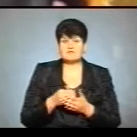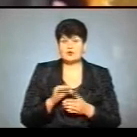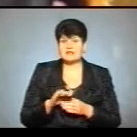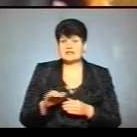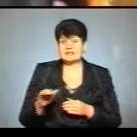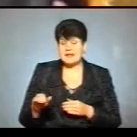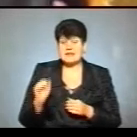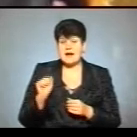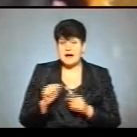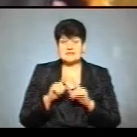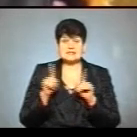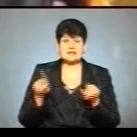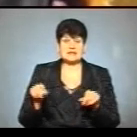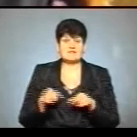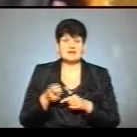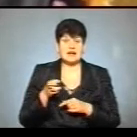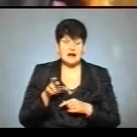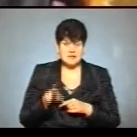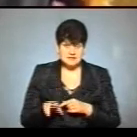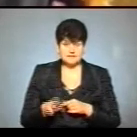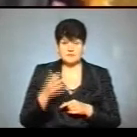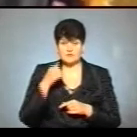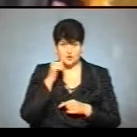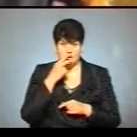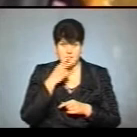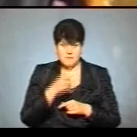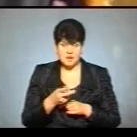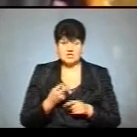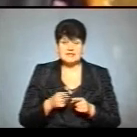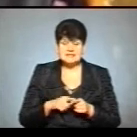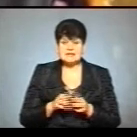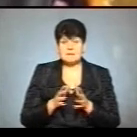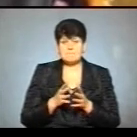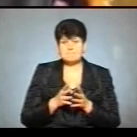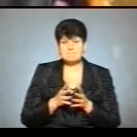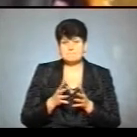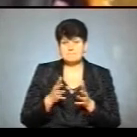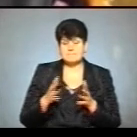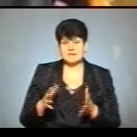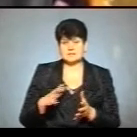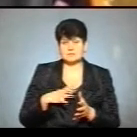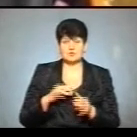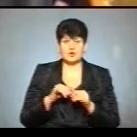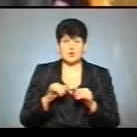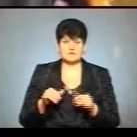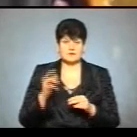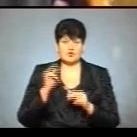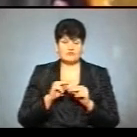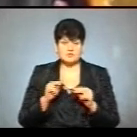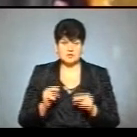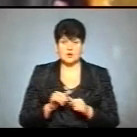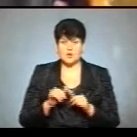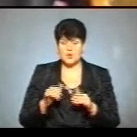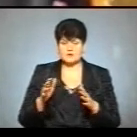А сертифікація, так як вчора ми бачили в Полтаві, відбувалася, це більше виявляється розвиток вчителя, розв'язок тих